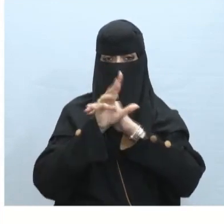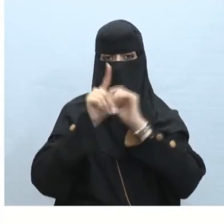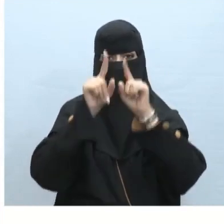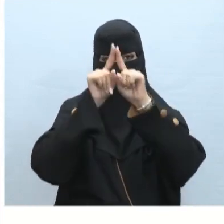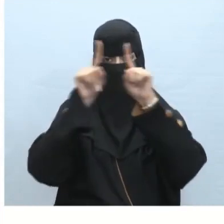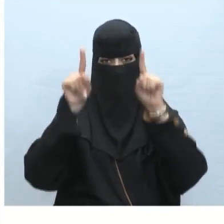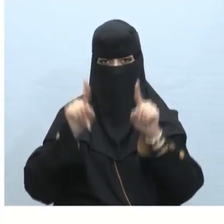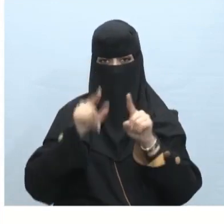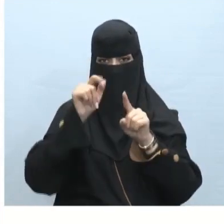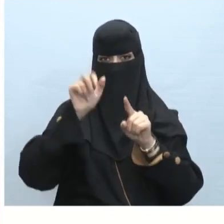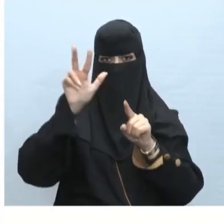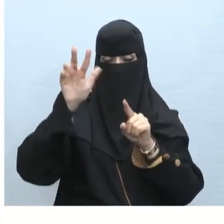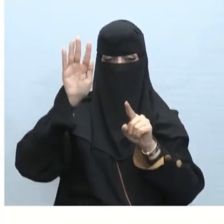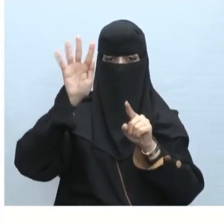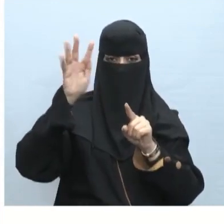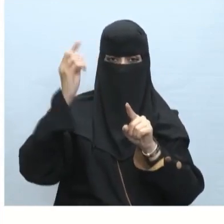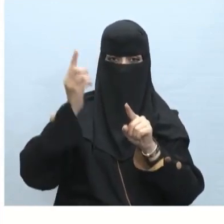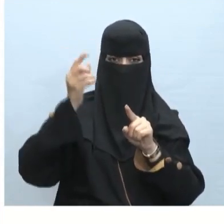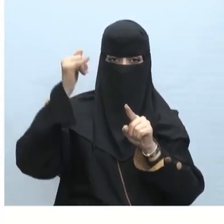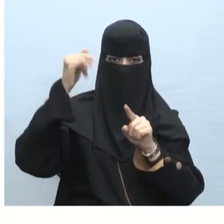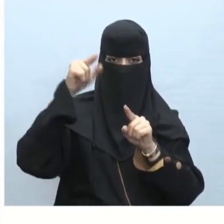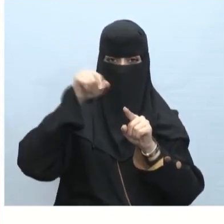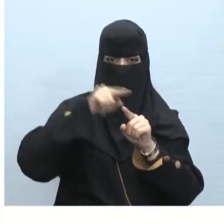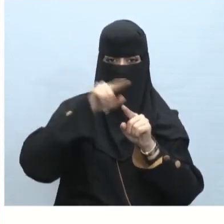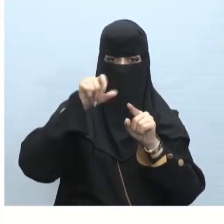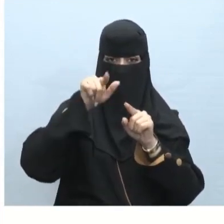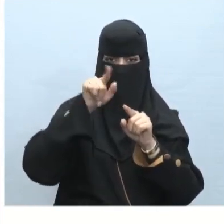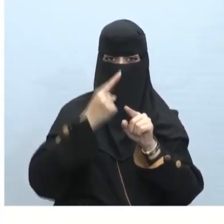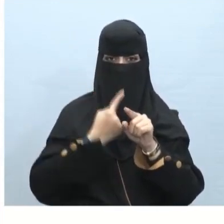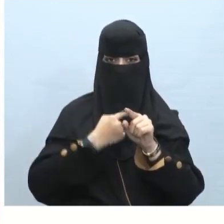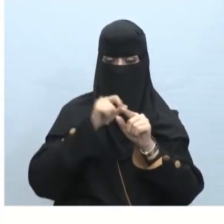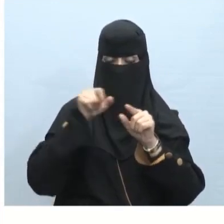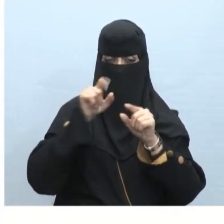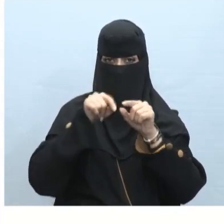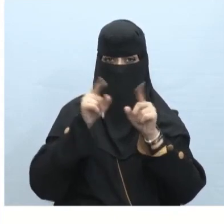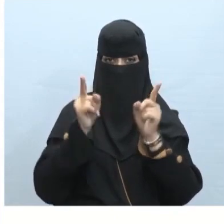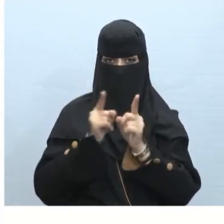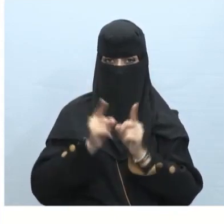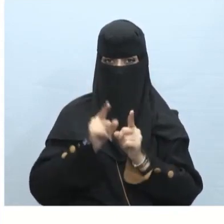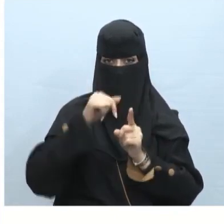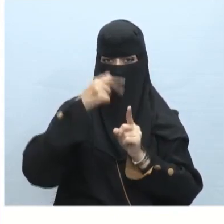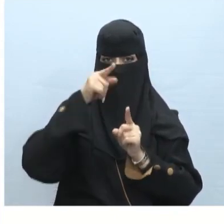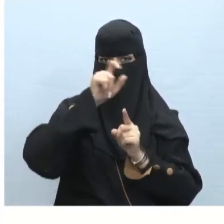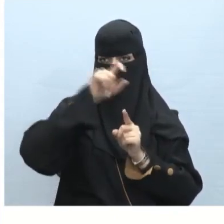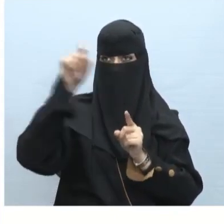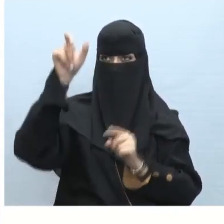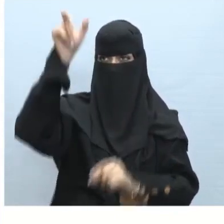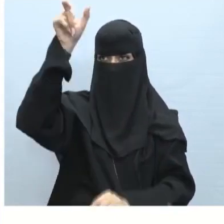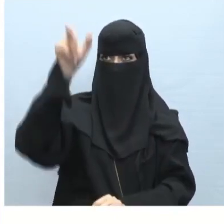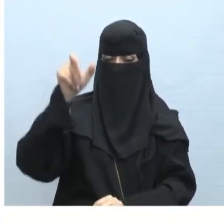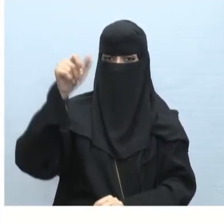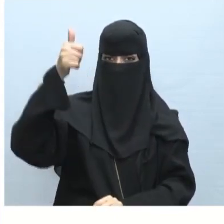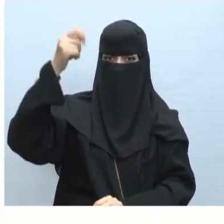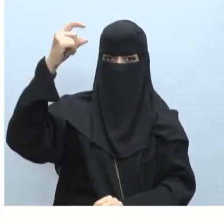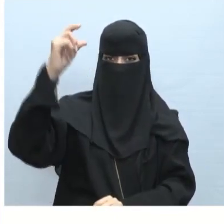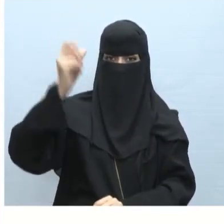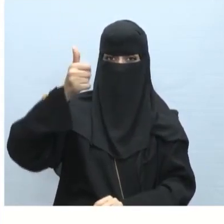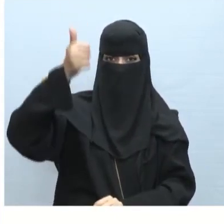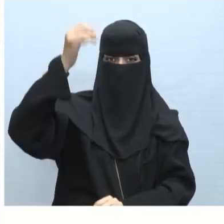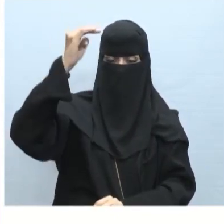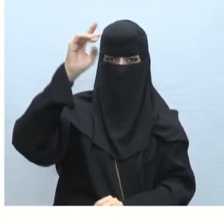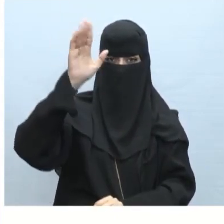مايكروسوفت بوربوينت ومن ثم تحديد الشريحه التي تريد تطبيق او اضافه